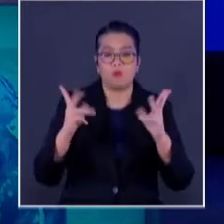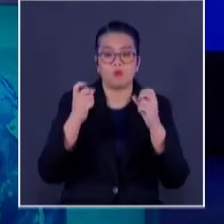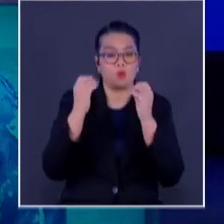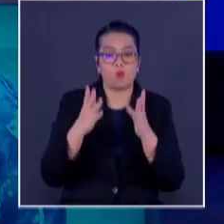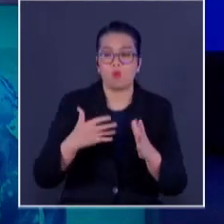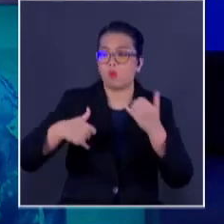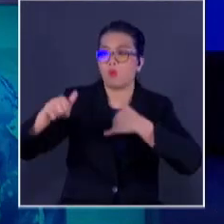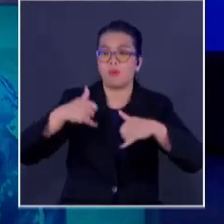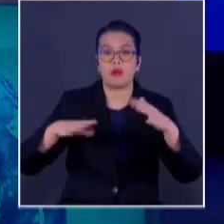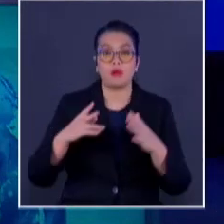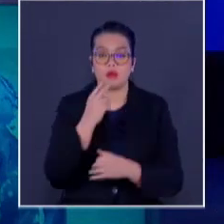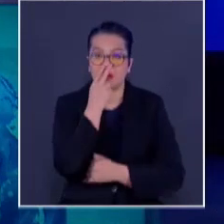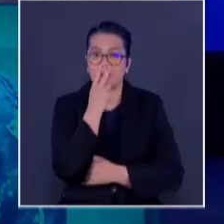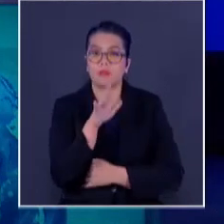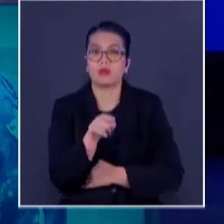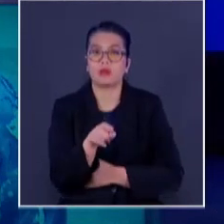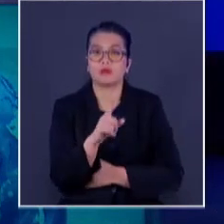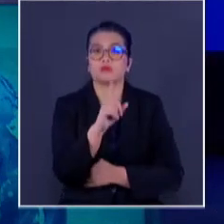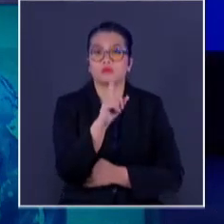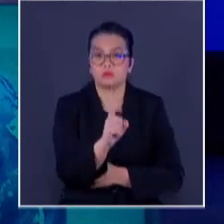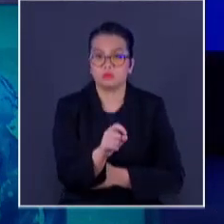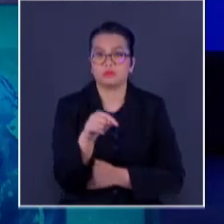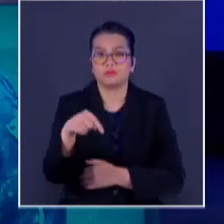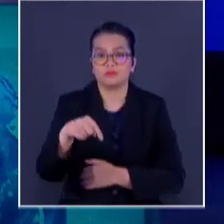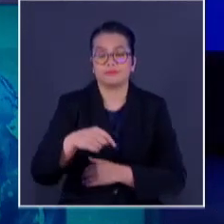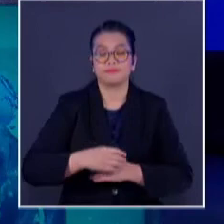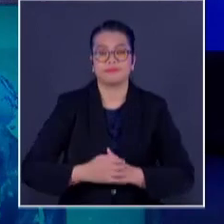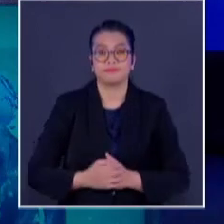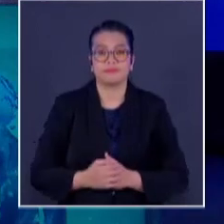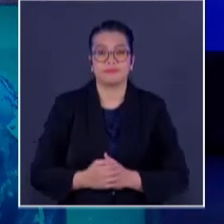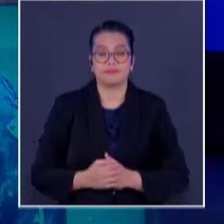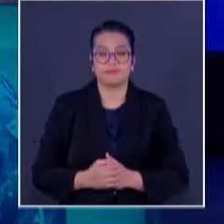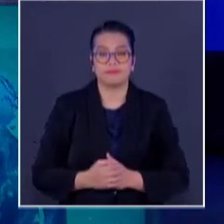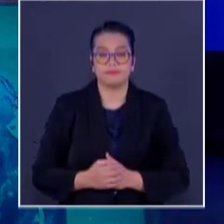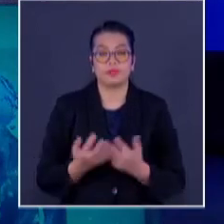ยู่แล้วแล้วไม่มีใครเห็นจนเกิดเป็นเรื่องเศร้าแบบนี้แต่ยังไงเดี๋ยวคงต้องติดตามรายละเอียดกันต่อนะครับ